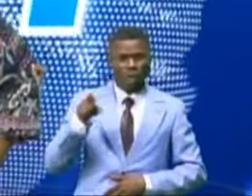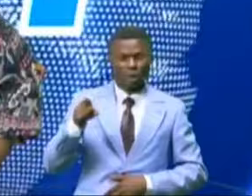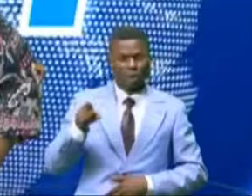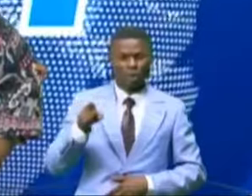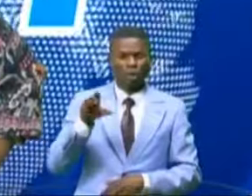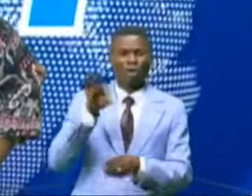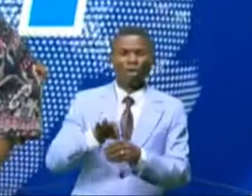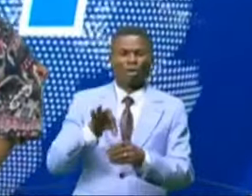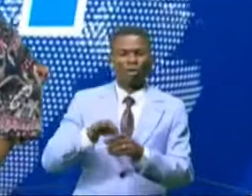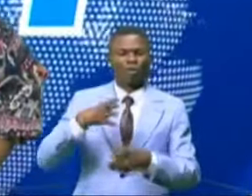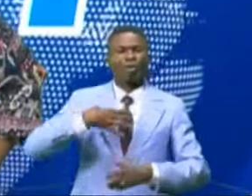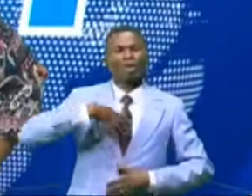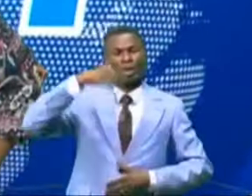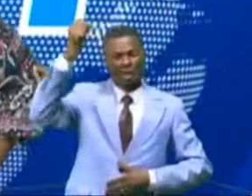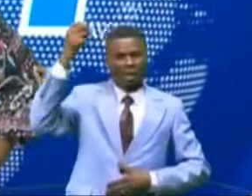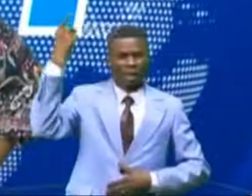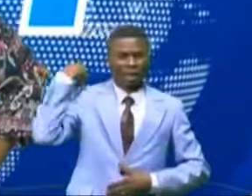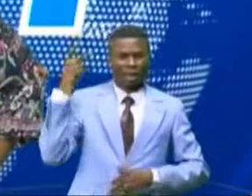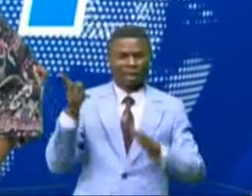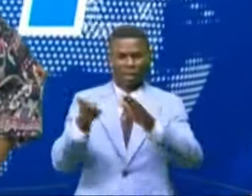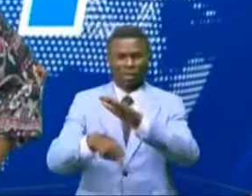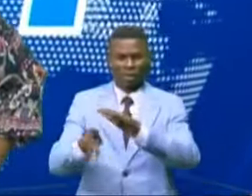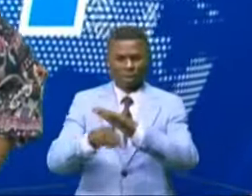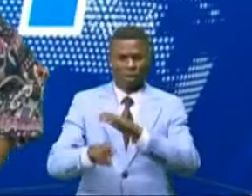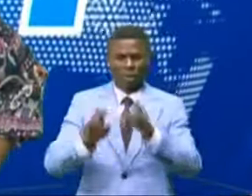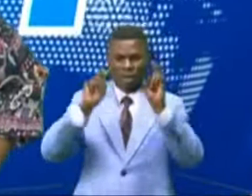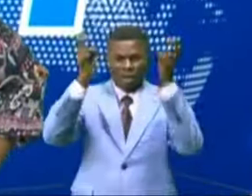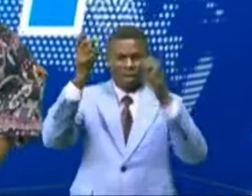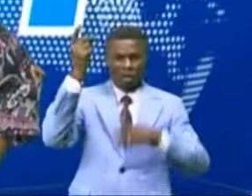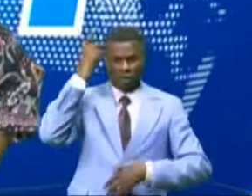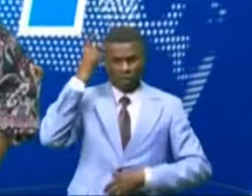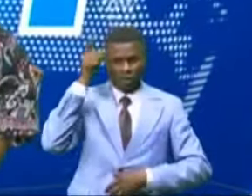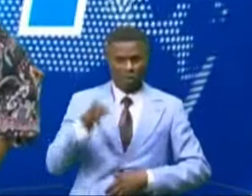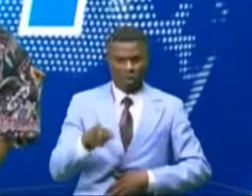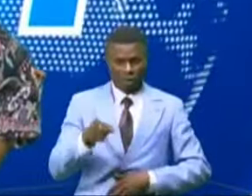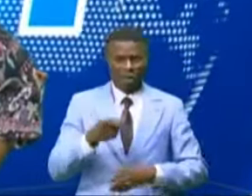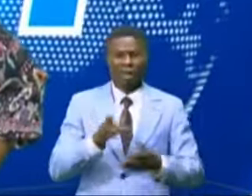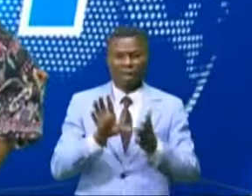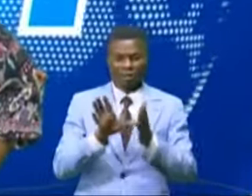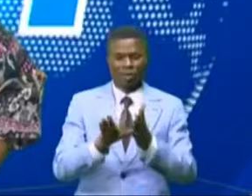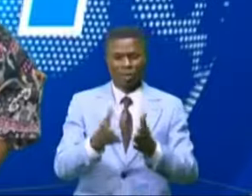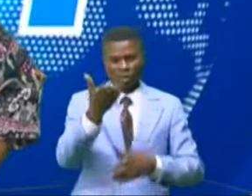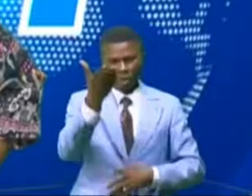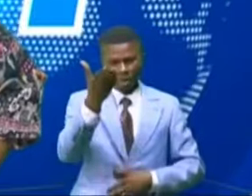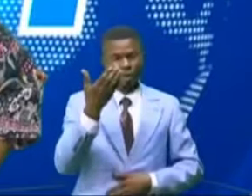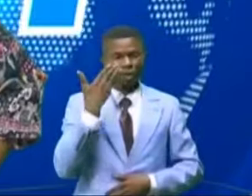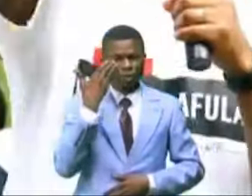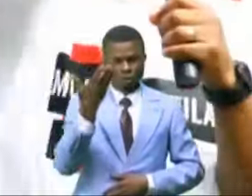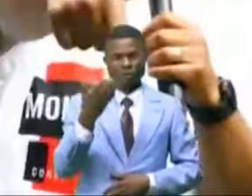été élu député provincial dans la ville de Kinshasa. C'est un commentaire de Cédric Kenina.